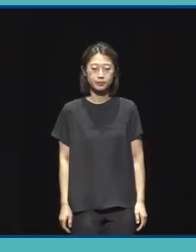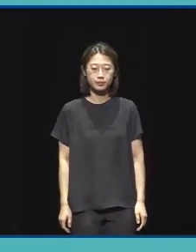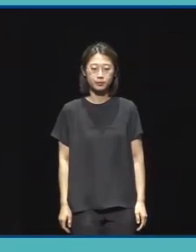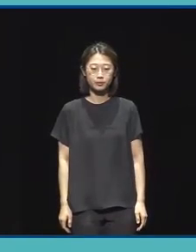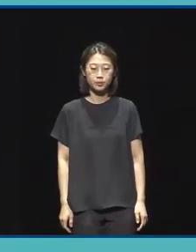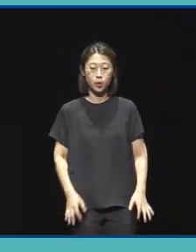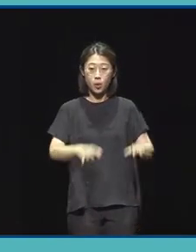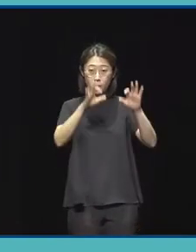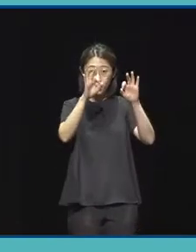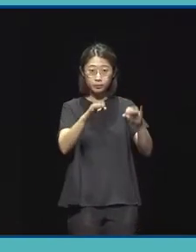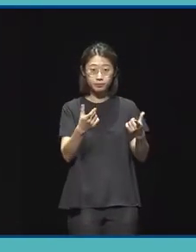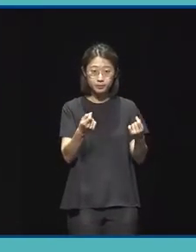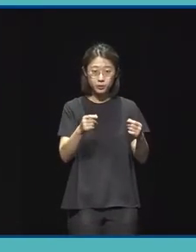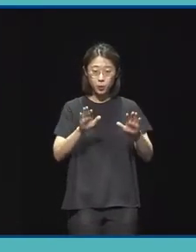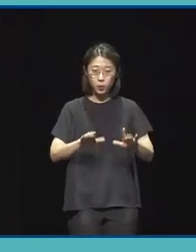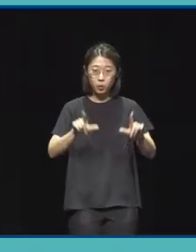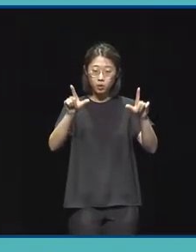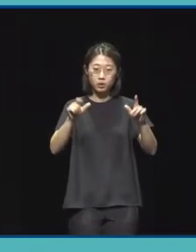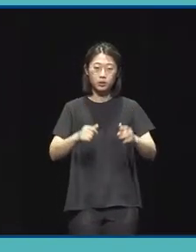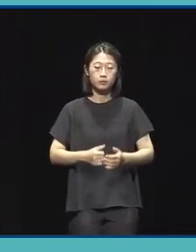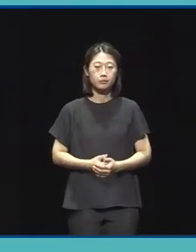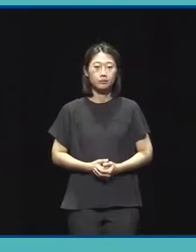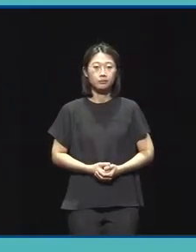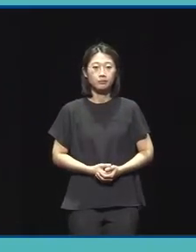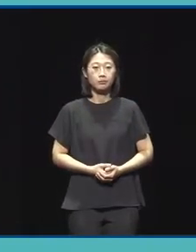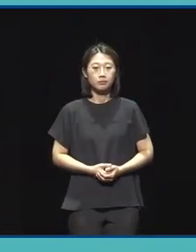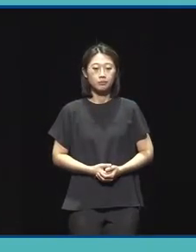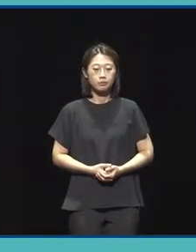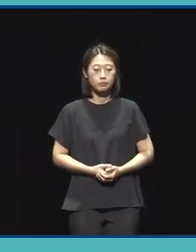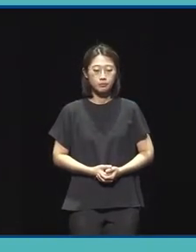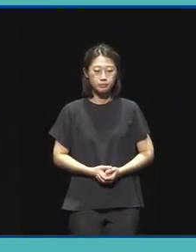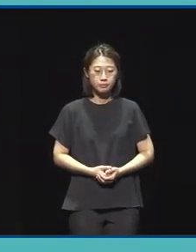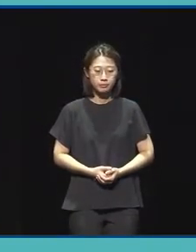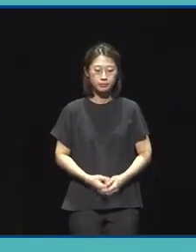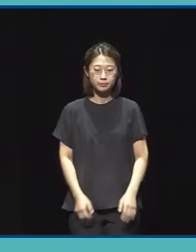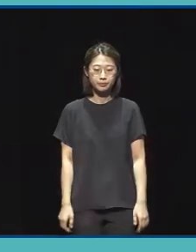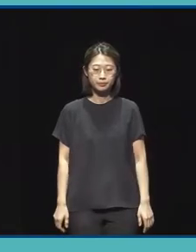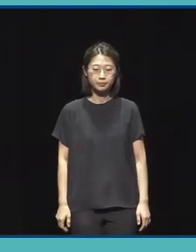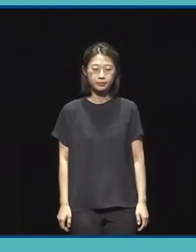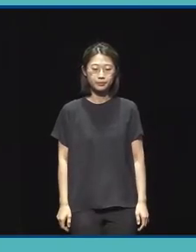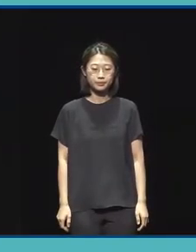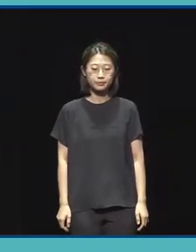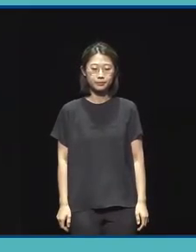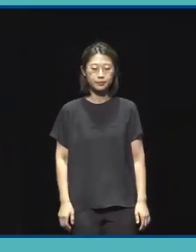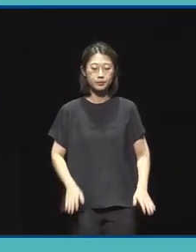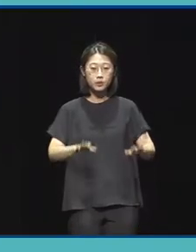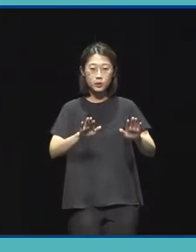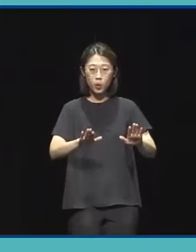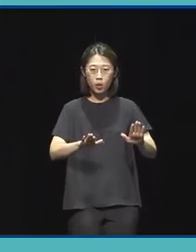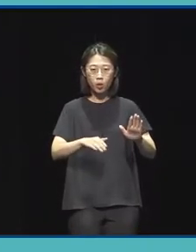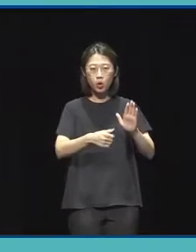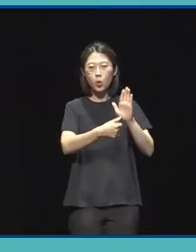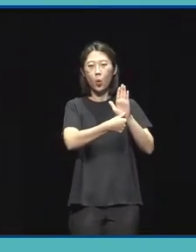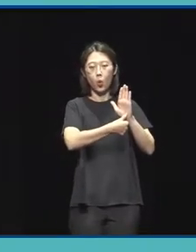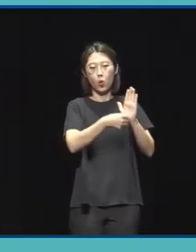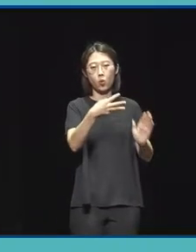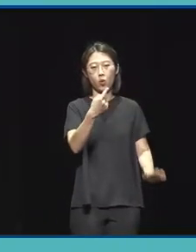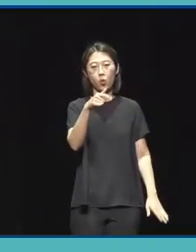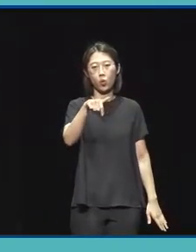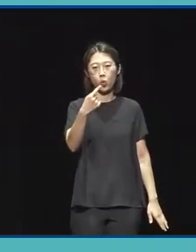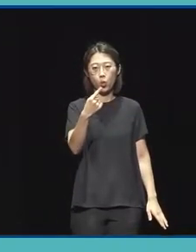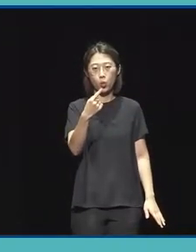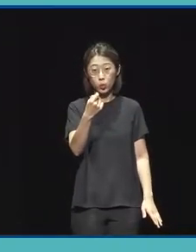화면에 보시다시피 저희가 올해 사실 왼쪽에 보시다시피 저희가 그 로고 bi를 새로 좀 개발을 했는데요